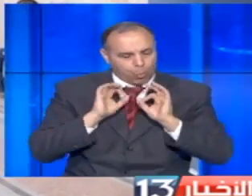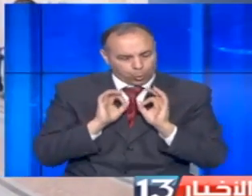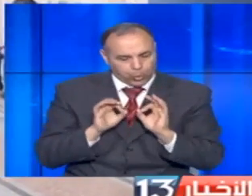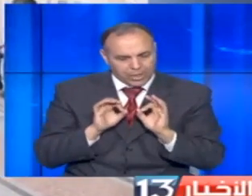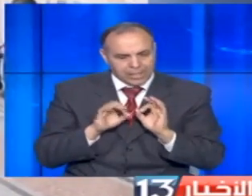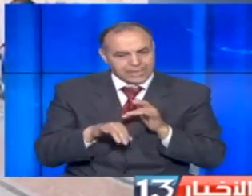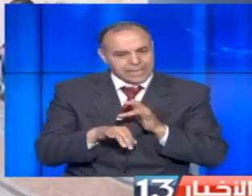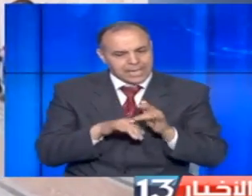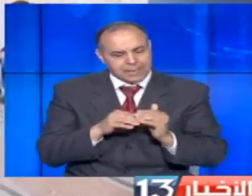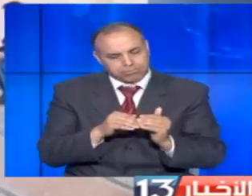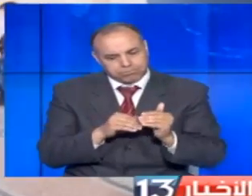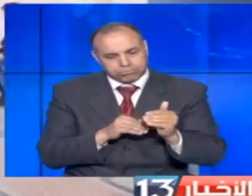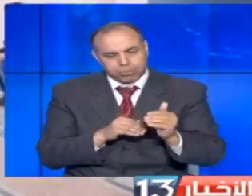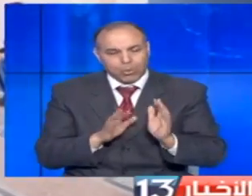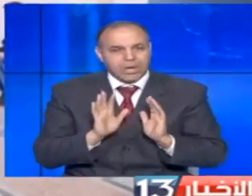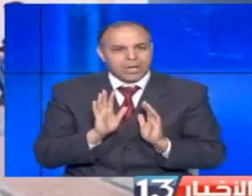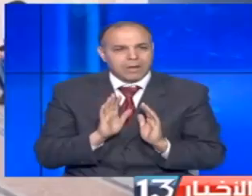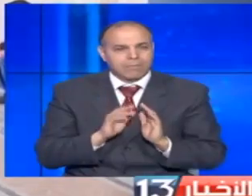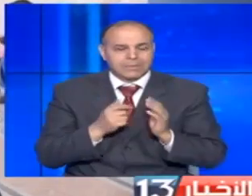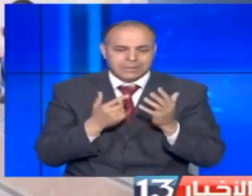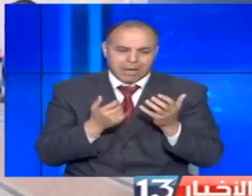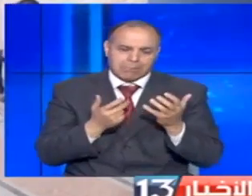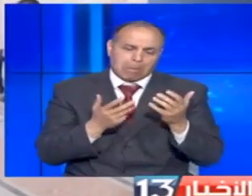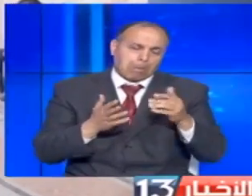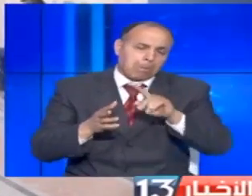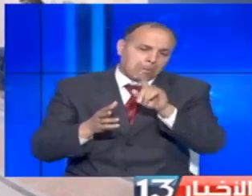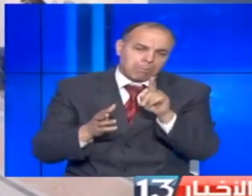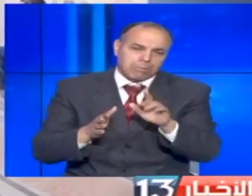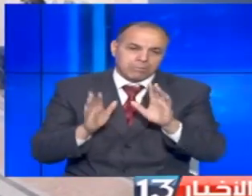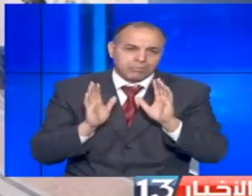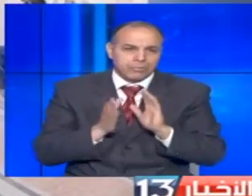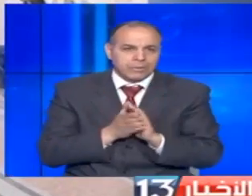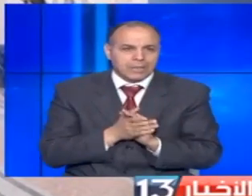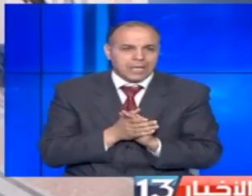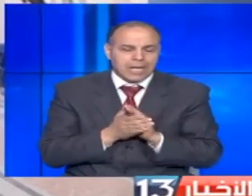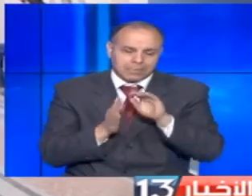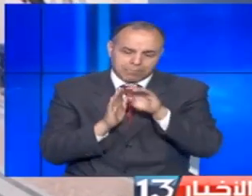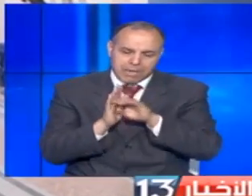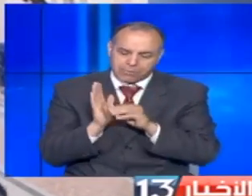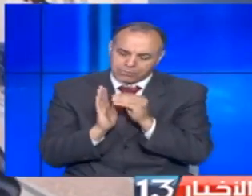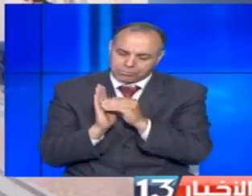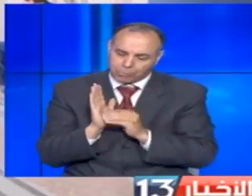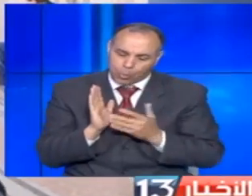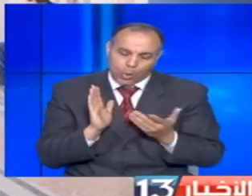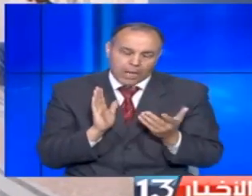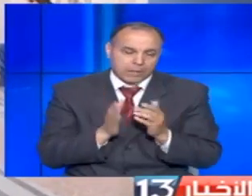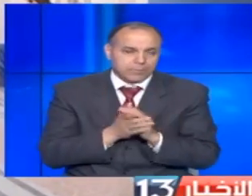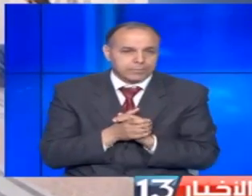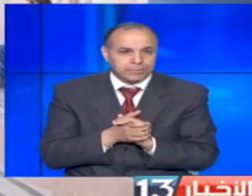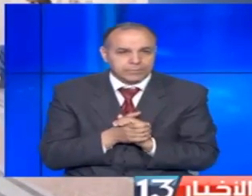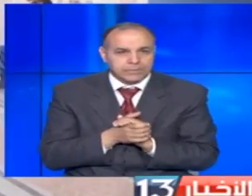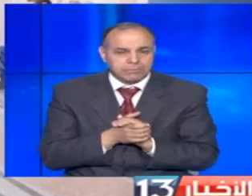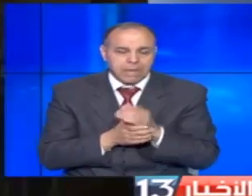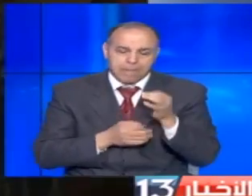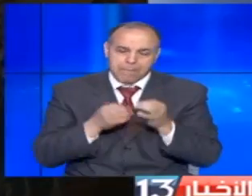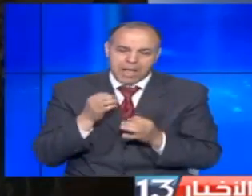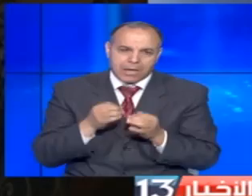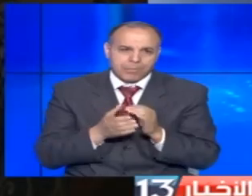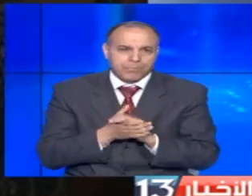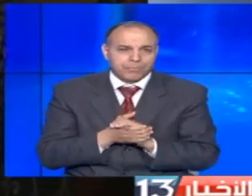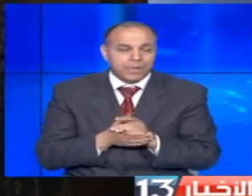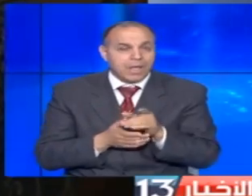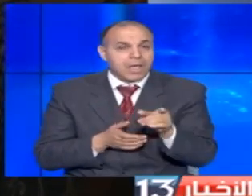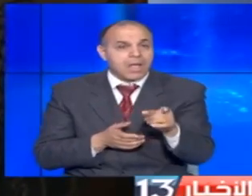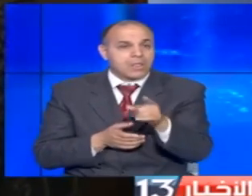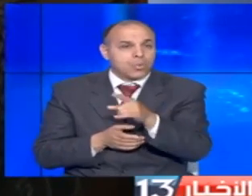تاخير القضايا على حالتها سواء باسبوع باسبوعين او حتى بشهر بحسب الرزنامه التي تقتضيها مع المحاكم هذا